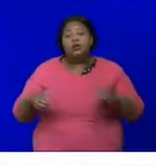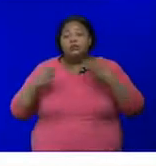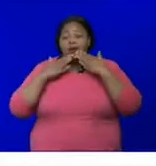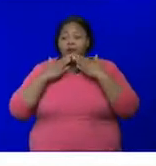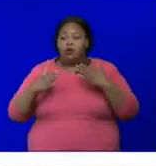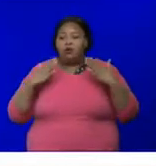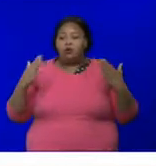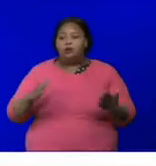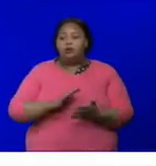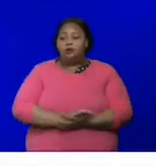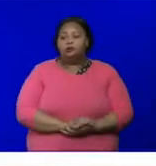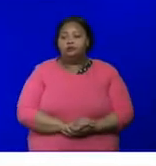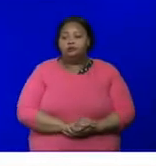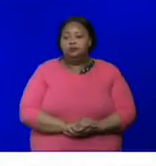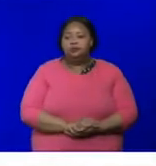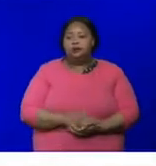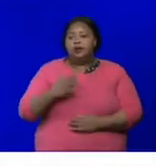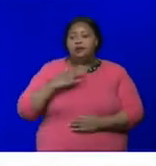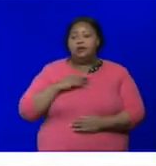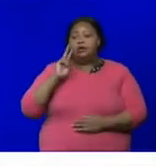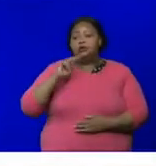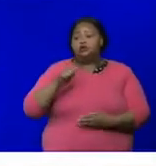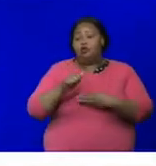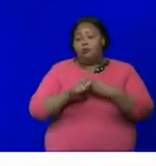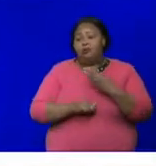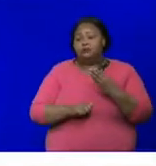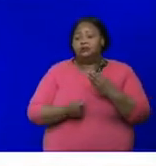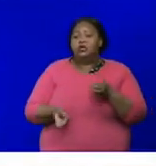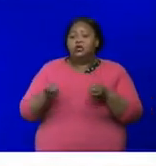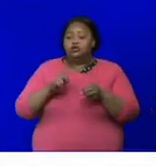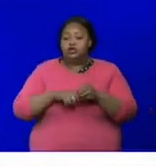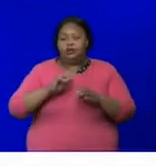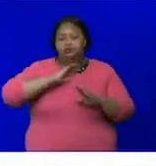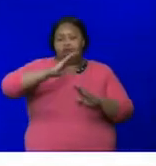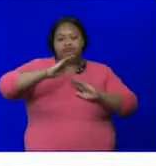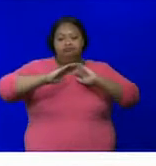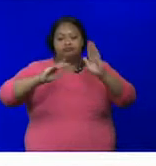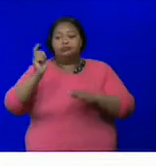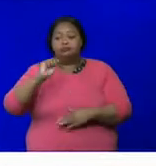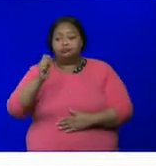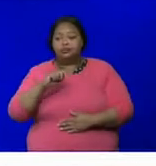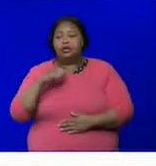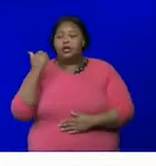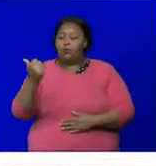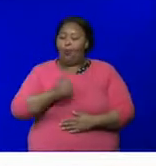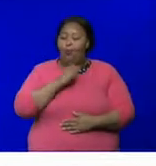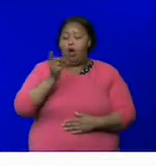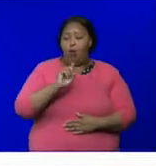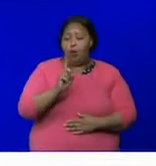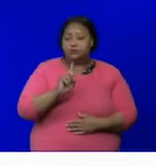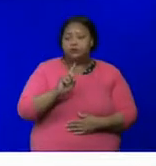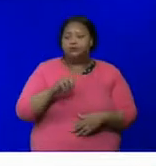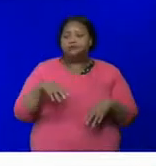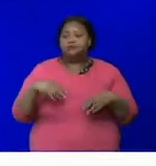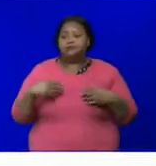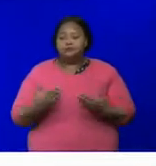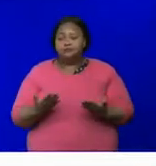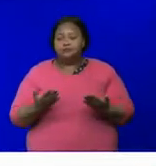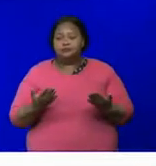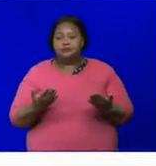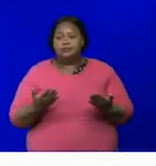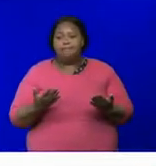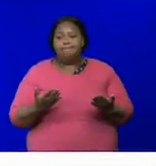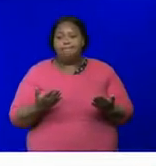mdlalo nesikhini la 2 months ngithi joinile le sport okay le nithandzela ngase ukuthi ngiyakhona